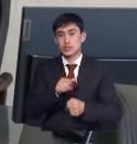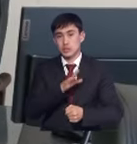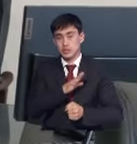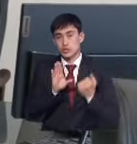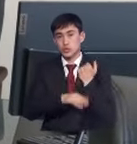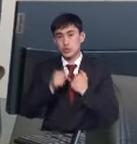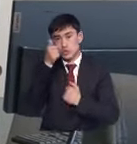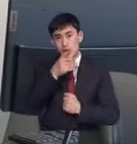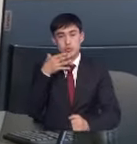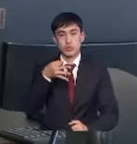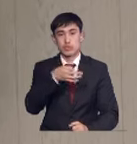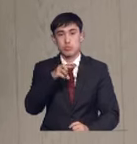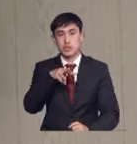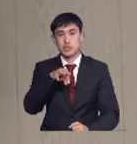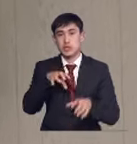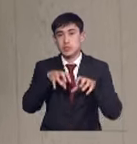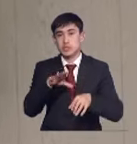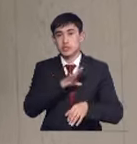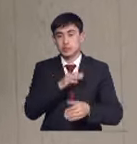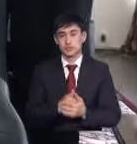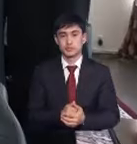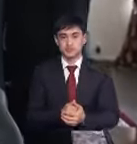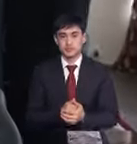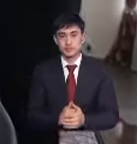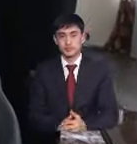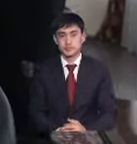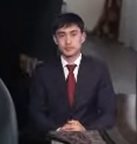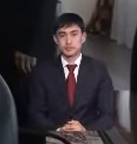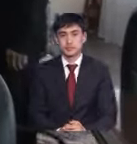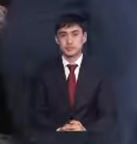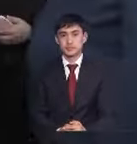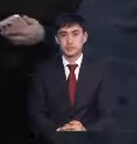соңғы жылдары Алматы облысының мәслихат төрағасы лауазымында болды.